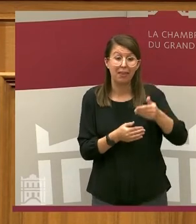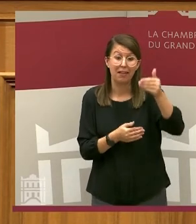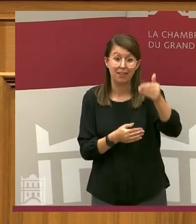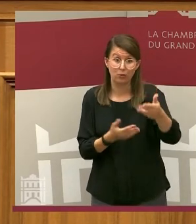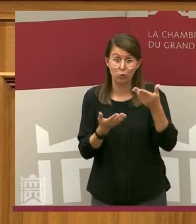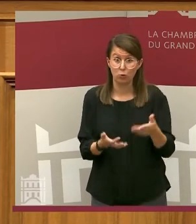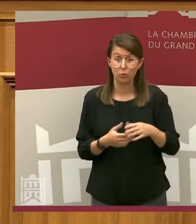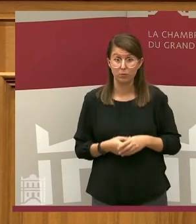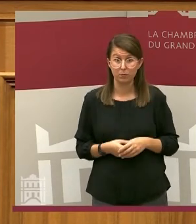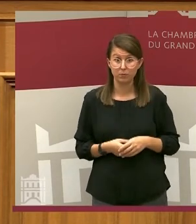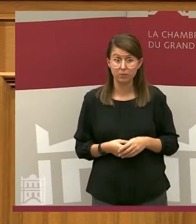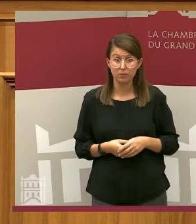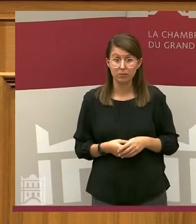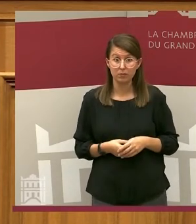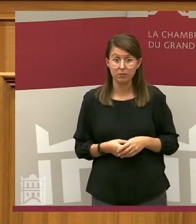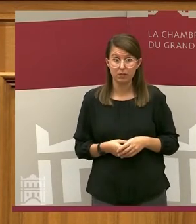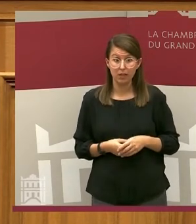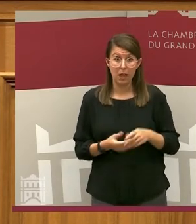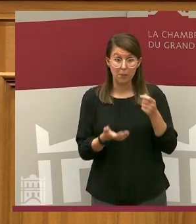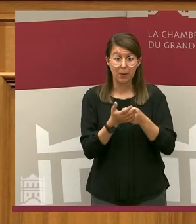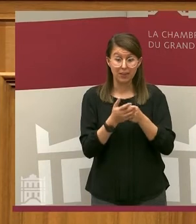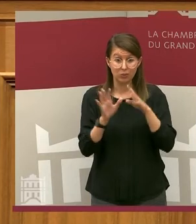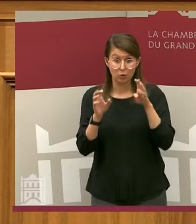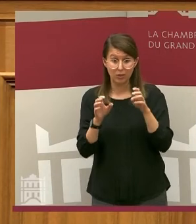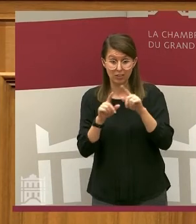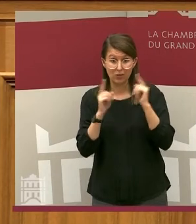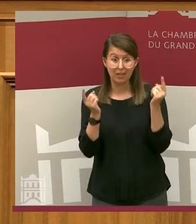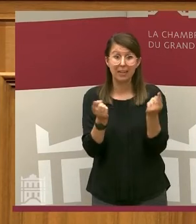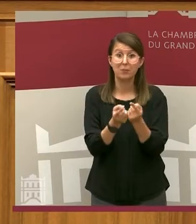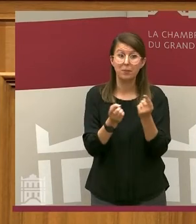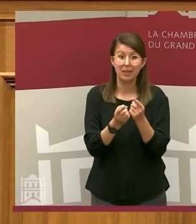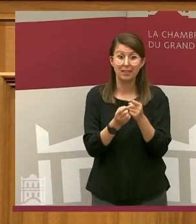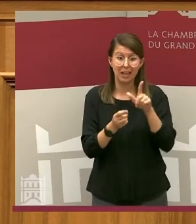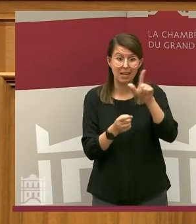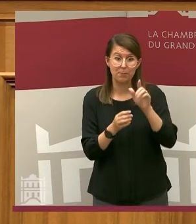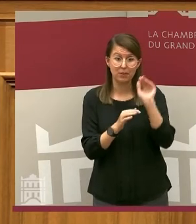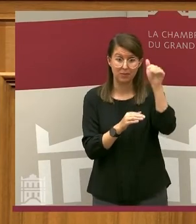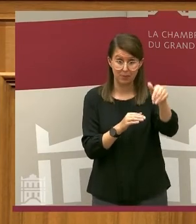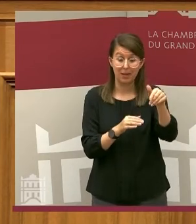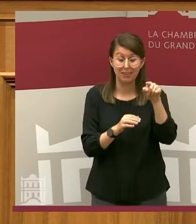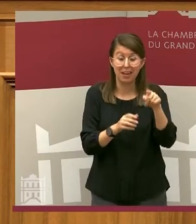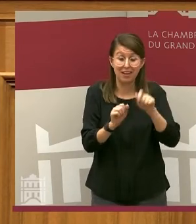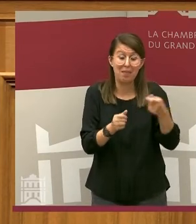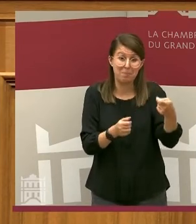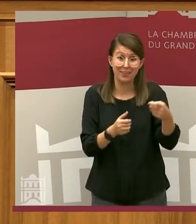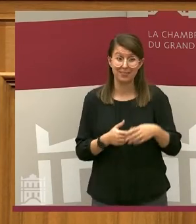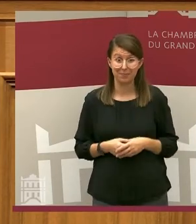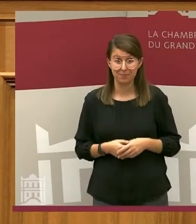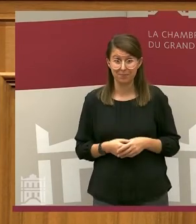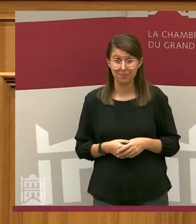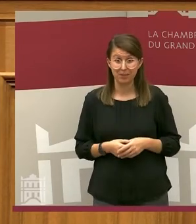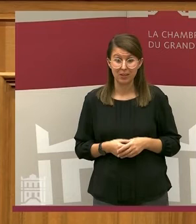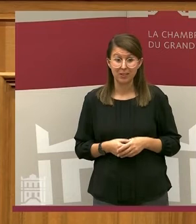kriegt er aktuell übrigens 90 Quadratmeter mit 2 Kummern, um Lampersbirsch zu lohnen, auch wie aus Amateur. Aber wenn wir schon bei den Amateuren